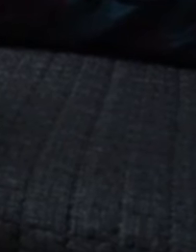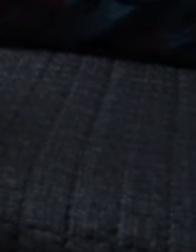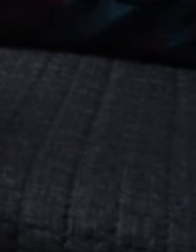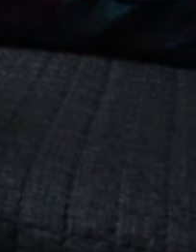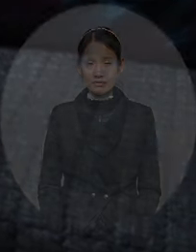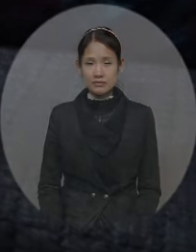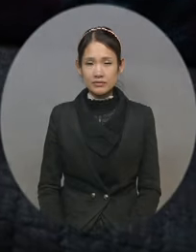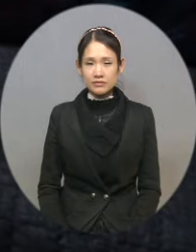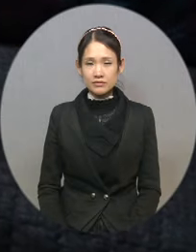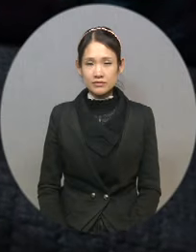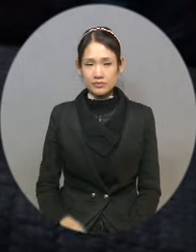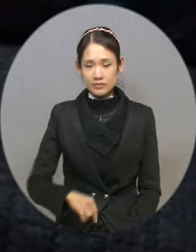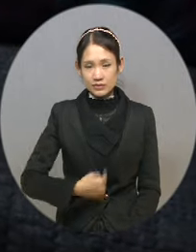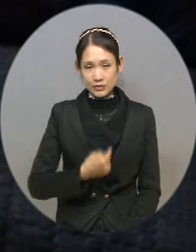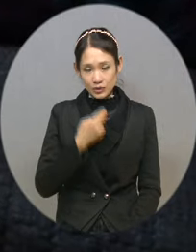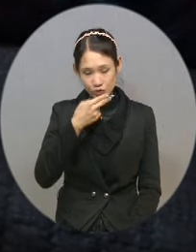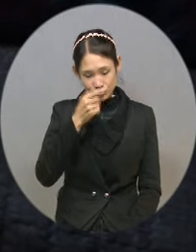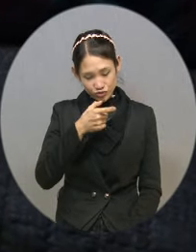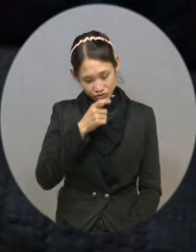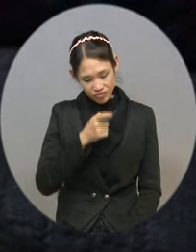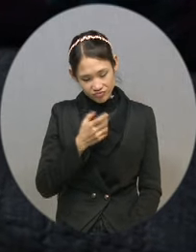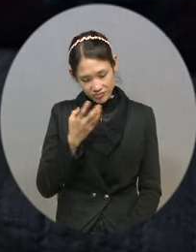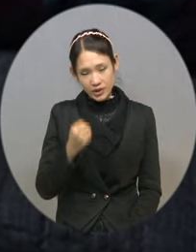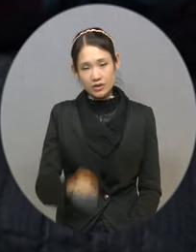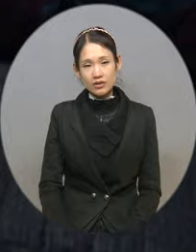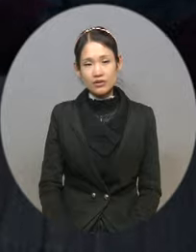혼술을 자주 합니다. 왜 그러냐면